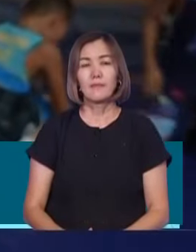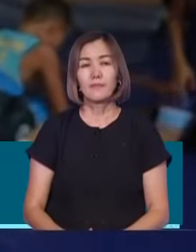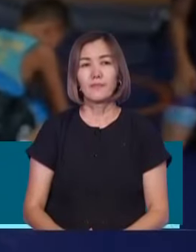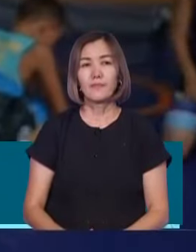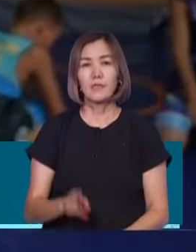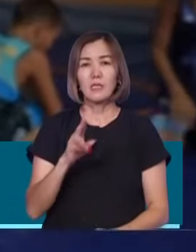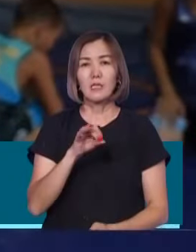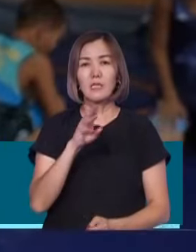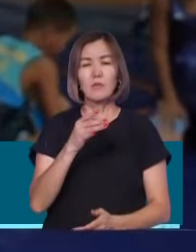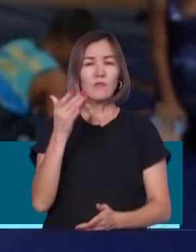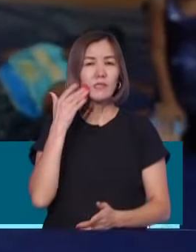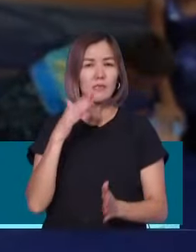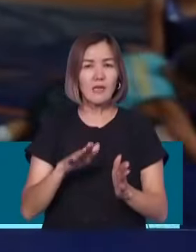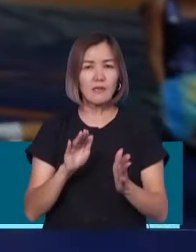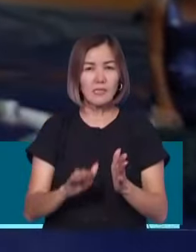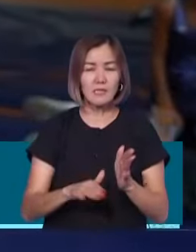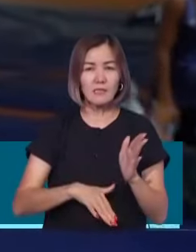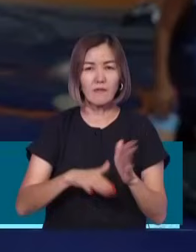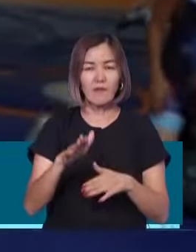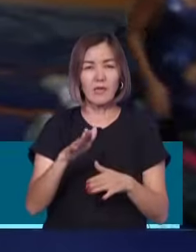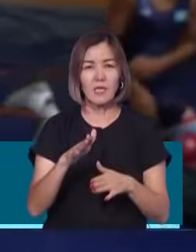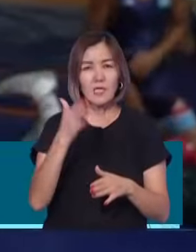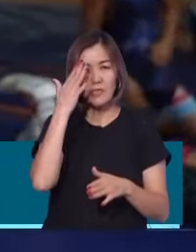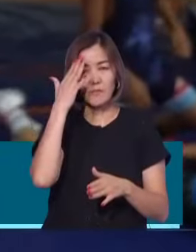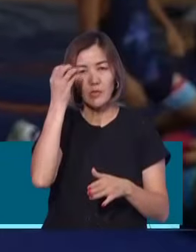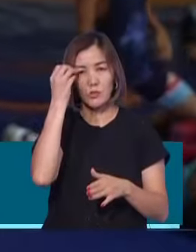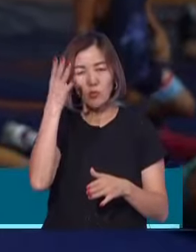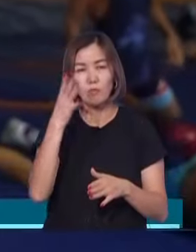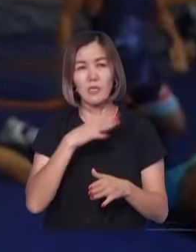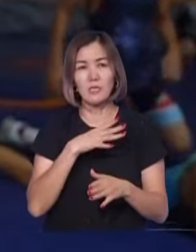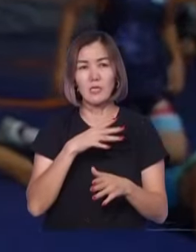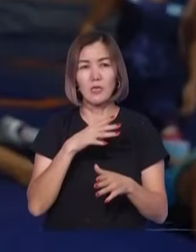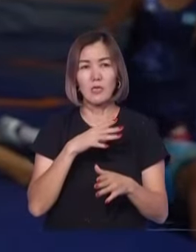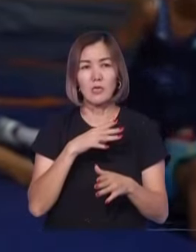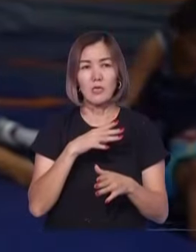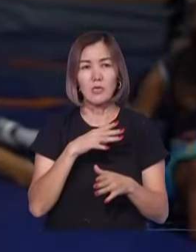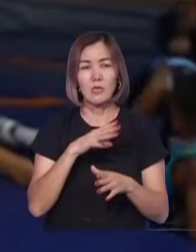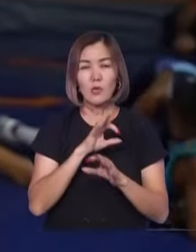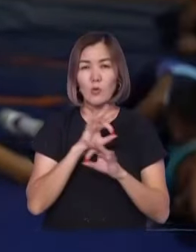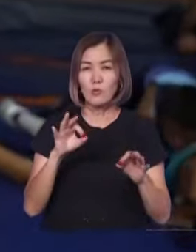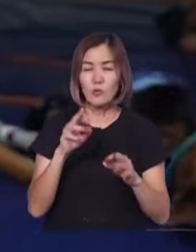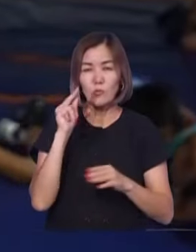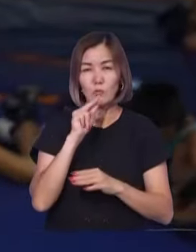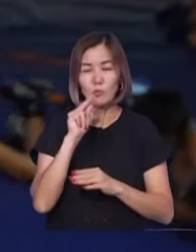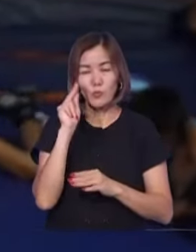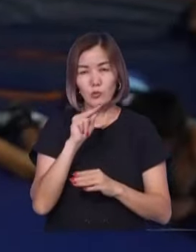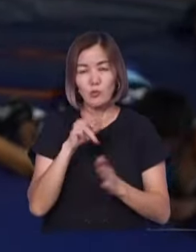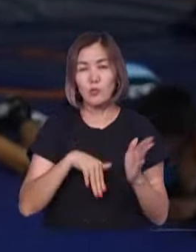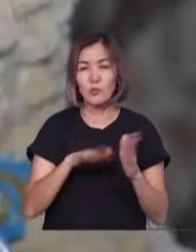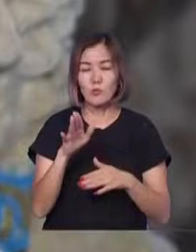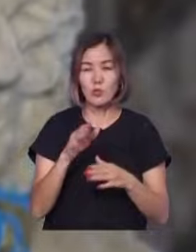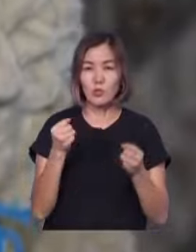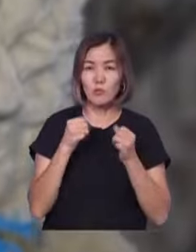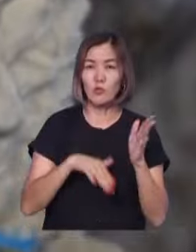игр с детства проявлял выдающиеся способности и таланты высокой успеваемости как в учёбе так и в спорте его